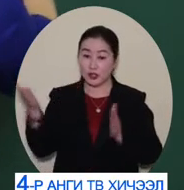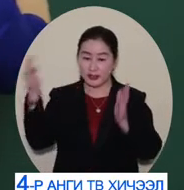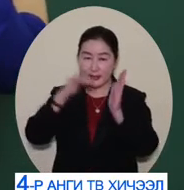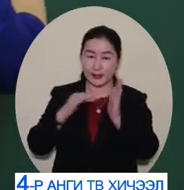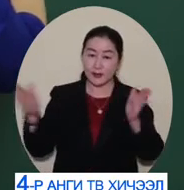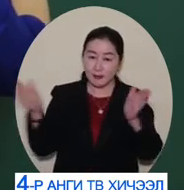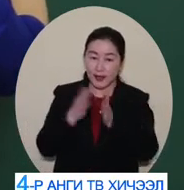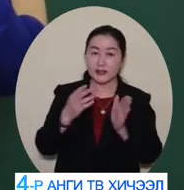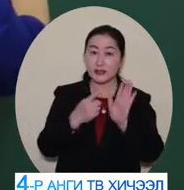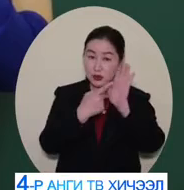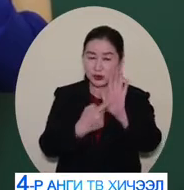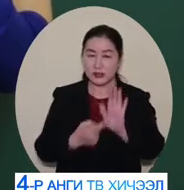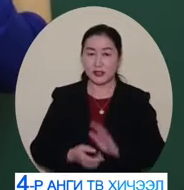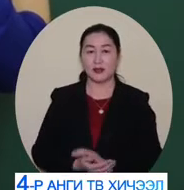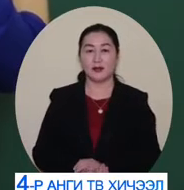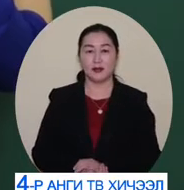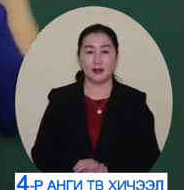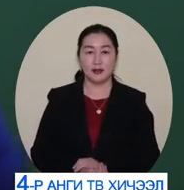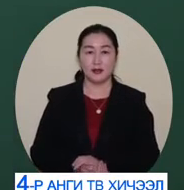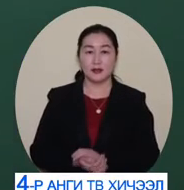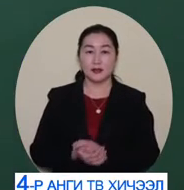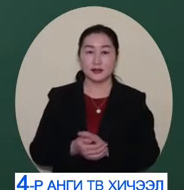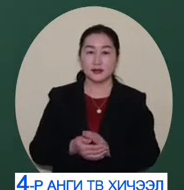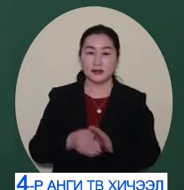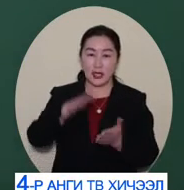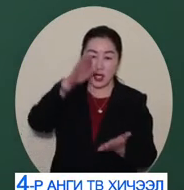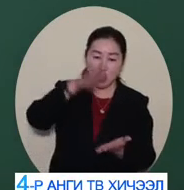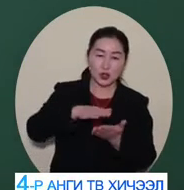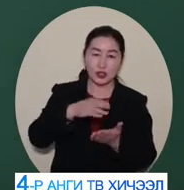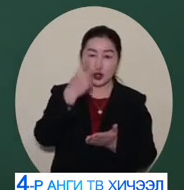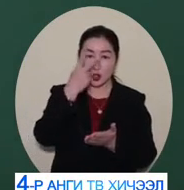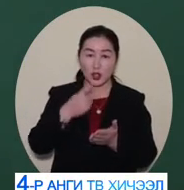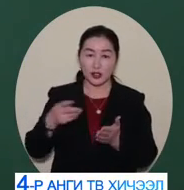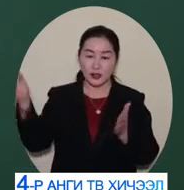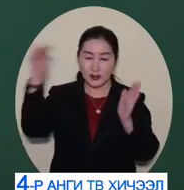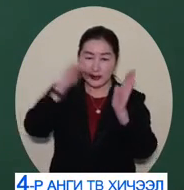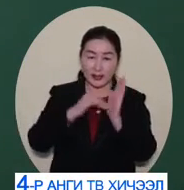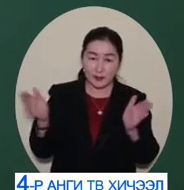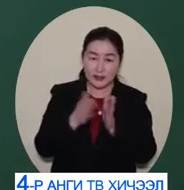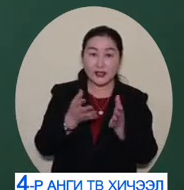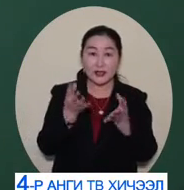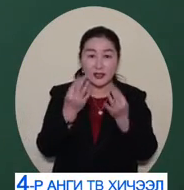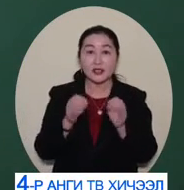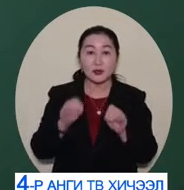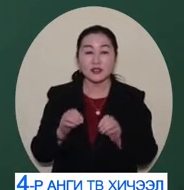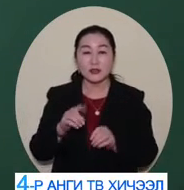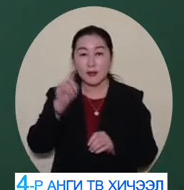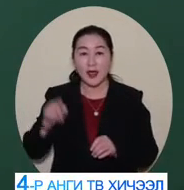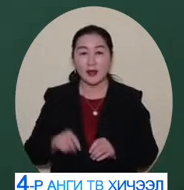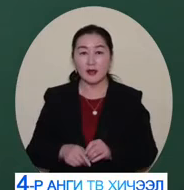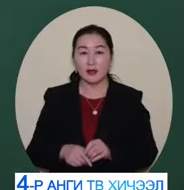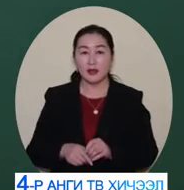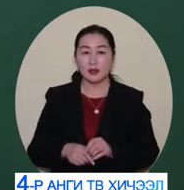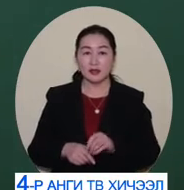2 дахин багасгаж үзье тийм ээ 2 дахин багасгаж үзье. За хэд болох вэ? Хэд болох вэ хөөхтэй те? 4 см-ийг 2 дахин